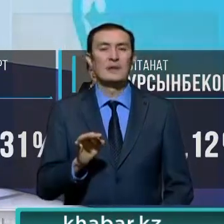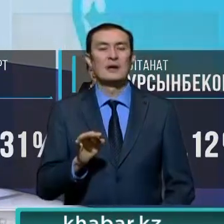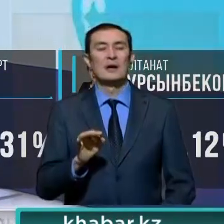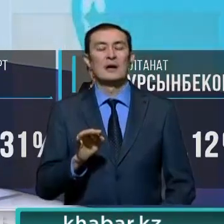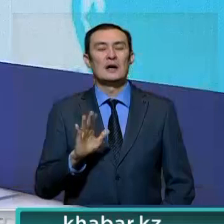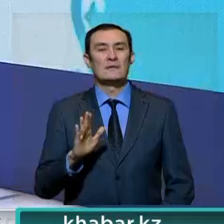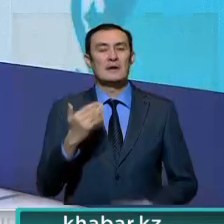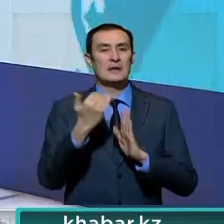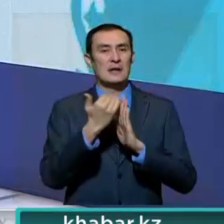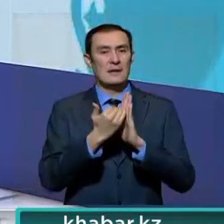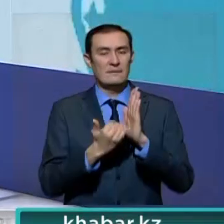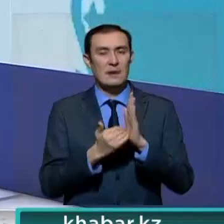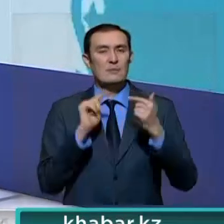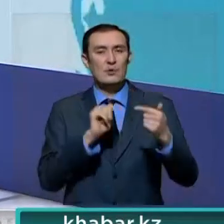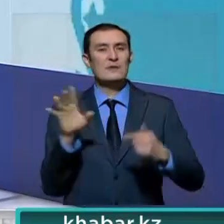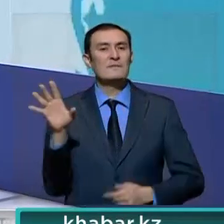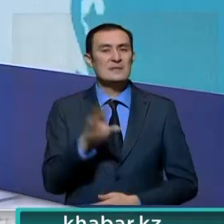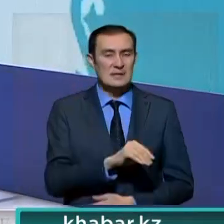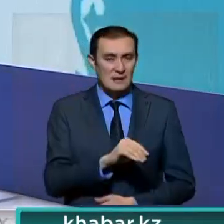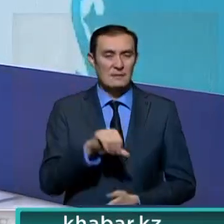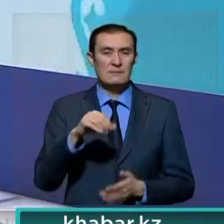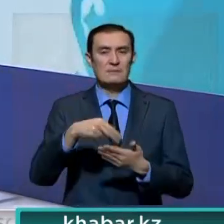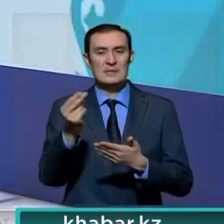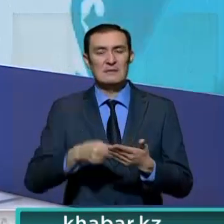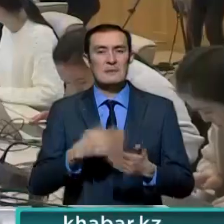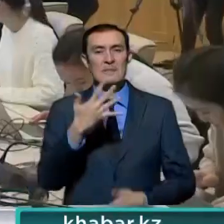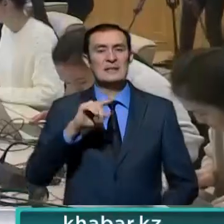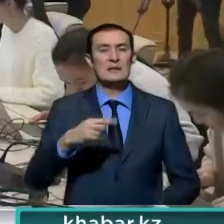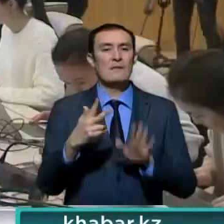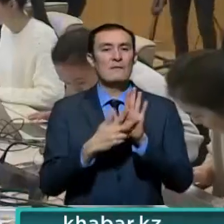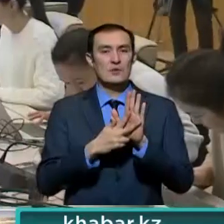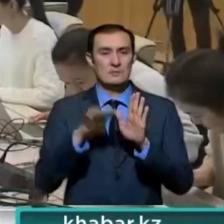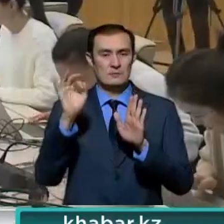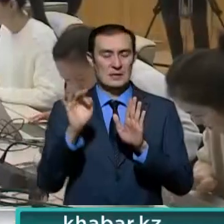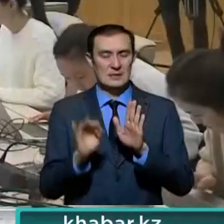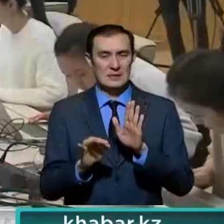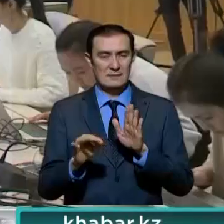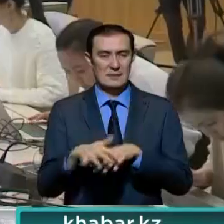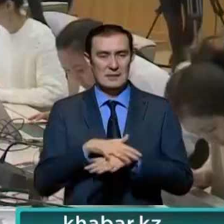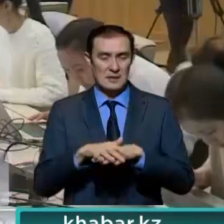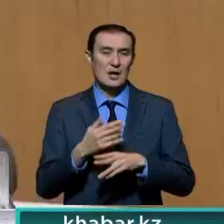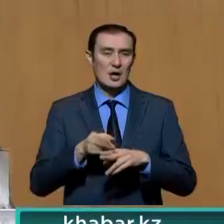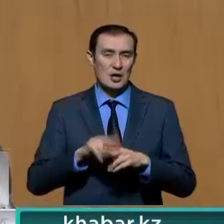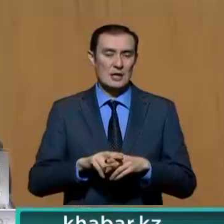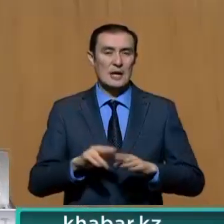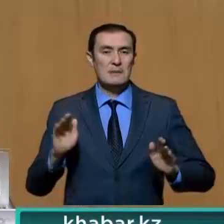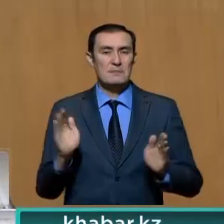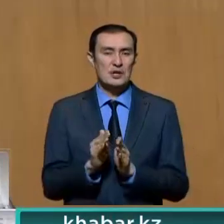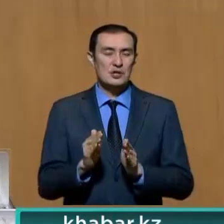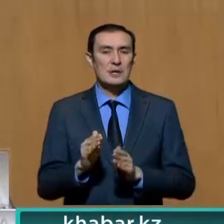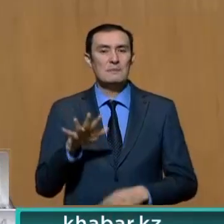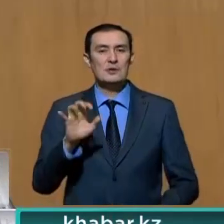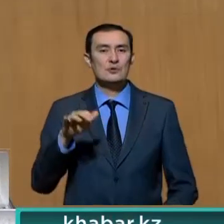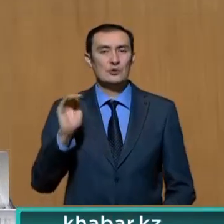2,12%. В графе «против всех» галочки поставили 5,8% соотечественников, ну это чуть менее